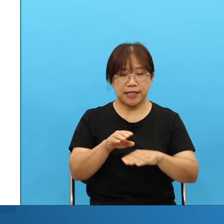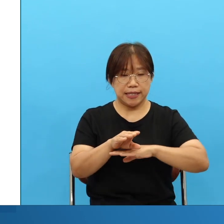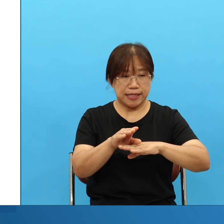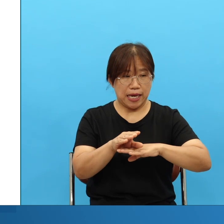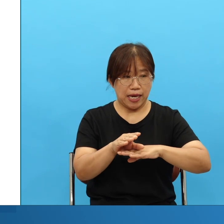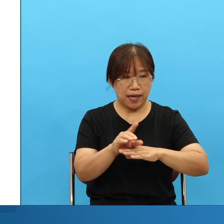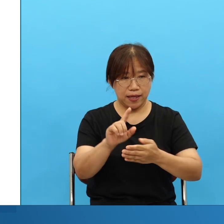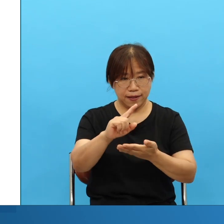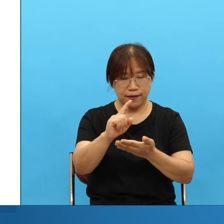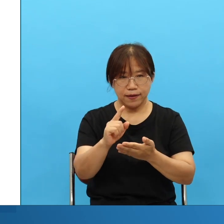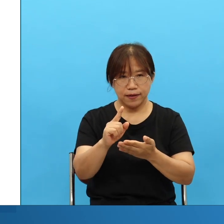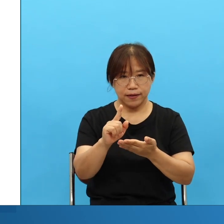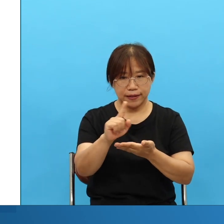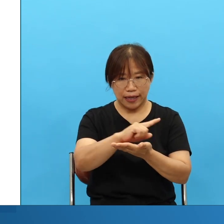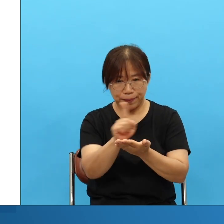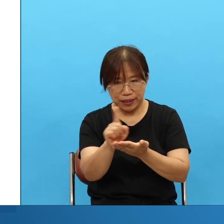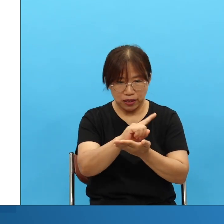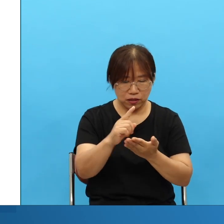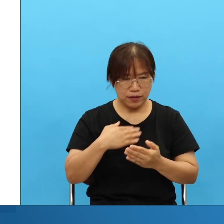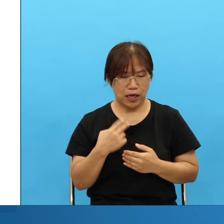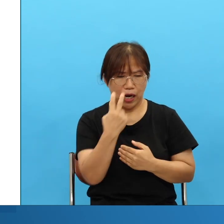이게 계속 나를 감시한다는 거예요.